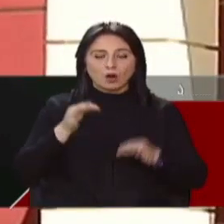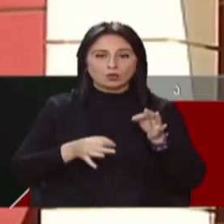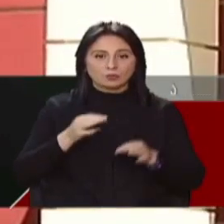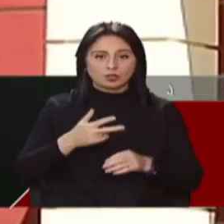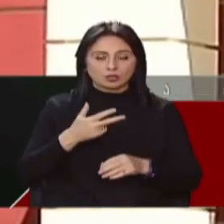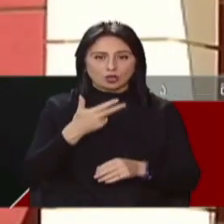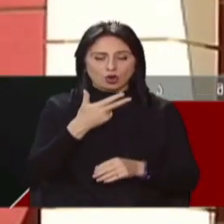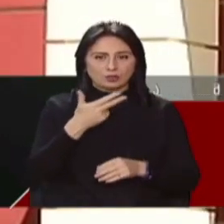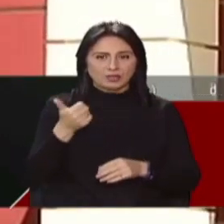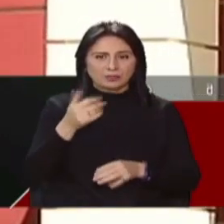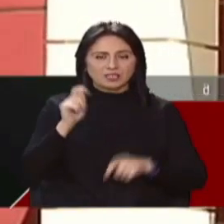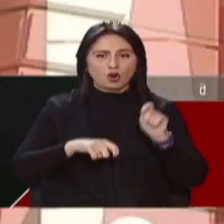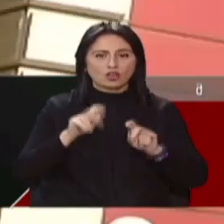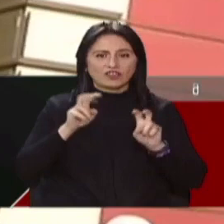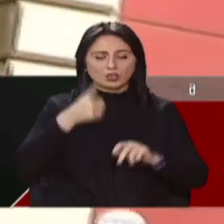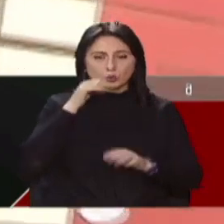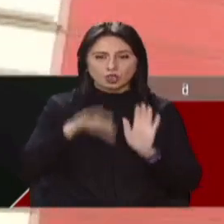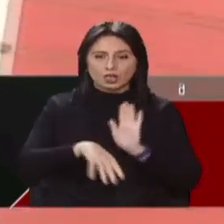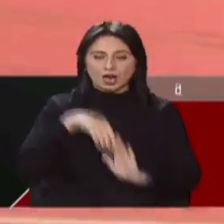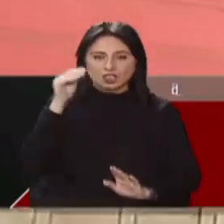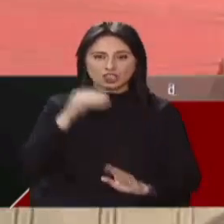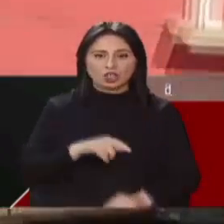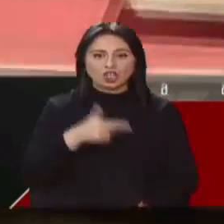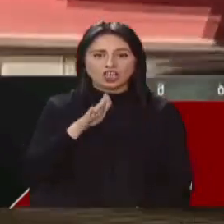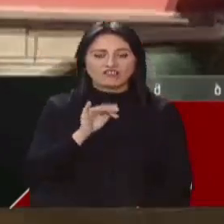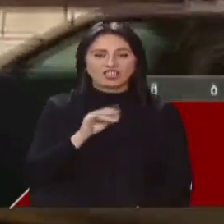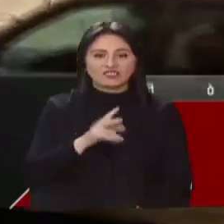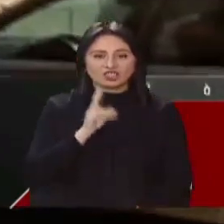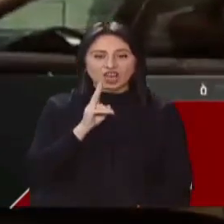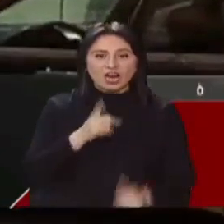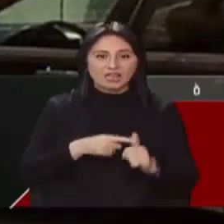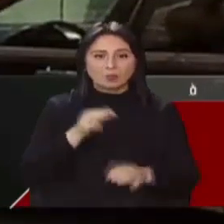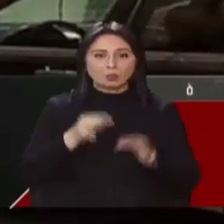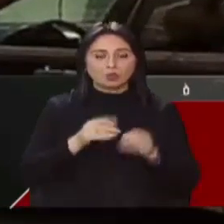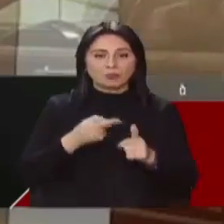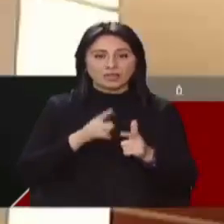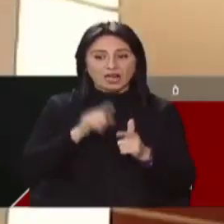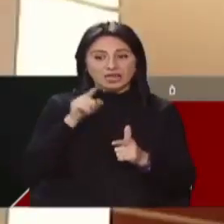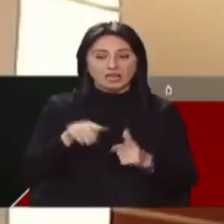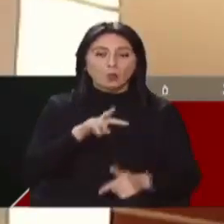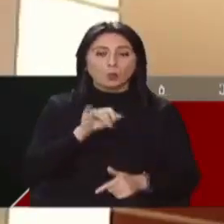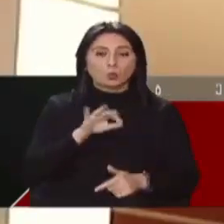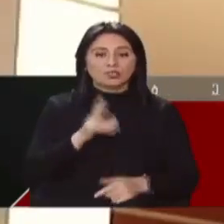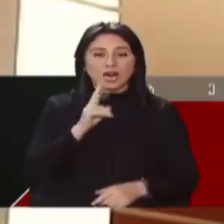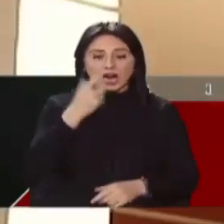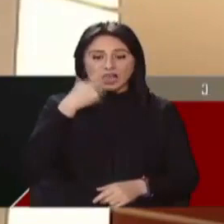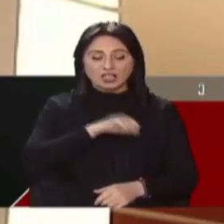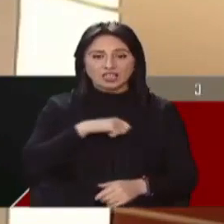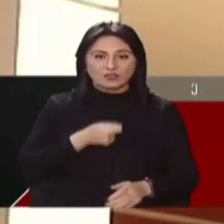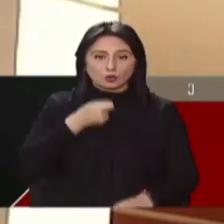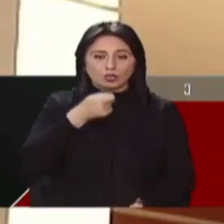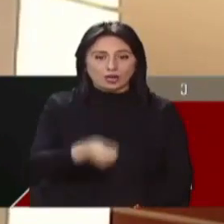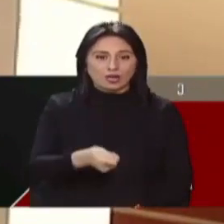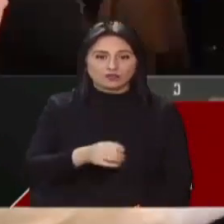de tertmete conferințe de gușină erciș. Dimitri Gurtișoli candidat Musa Martle ma da să xales bilevan Murusidze că candidatura tava da